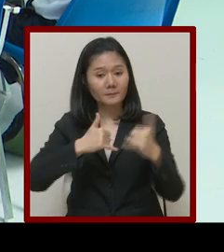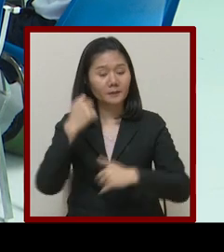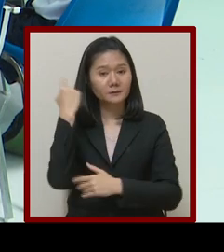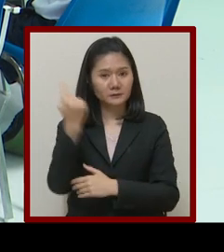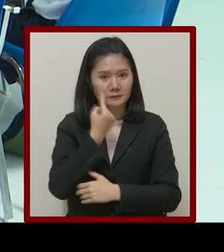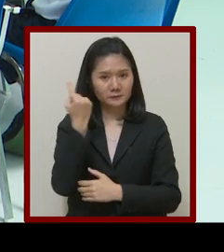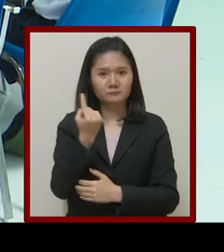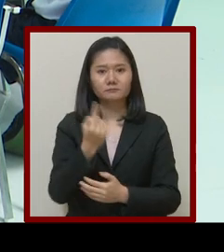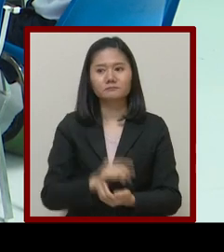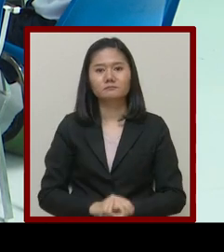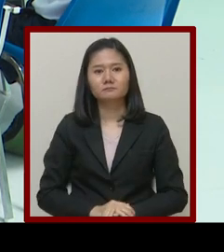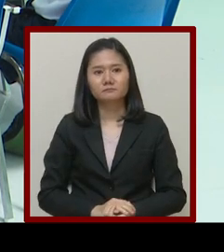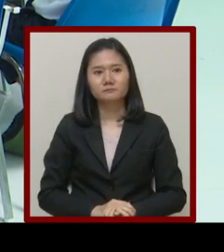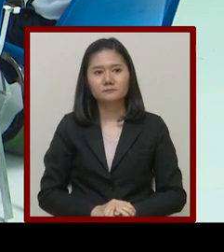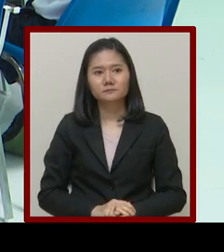นะคะ